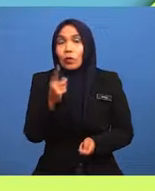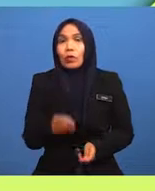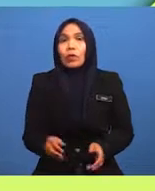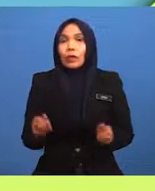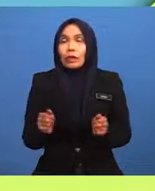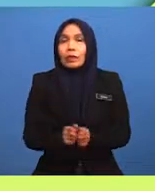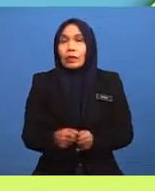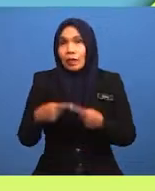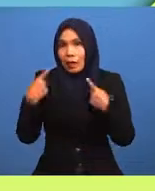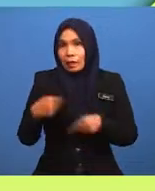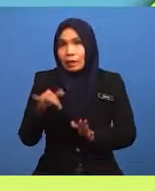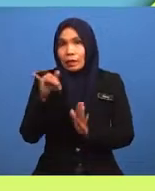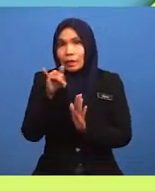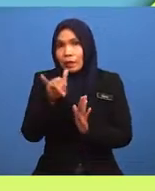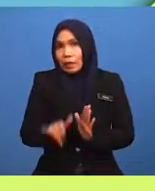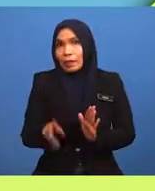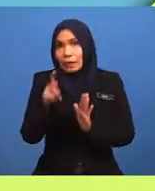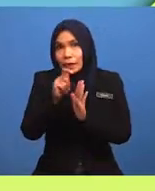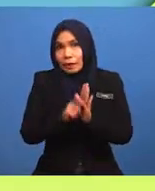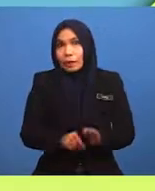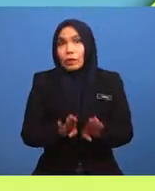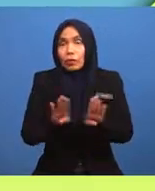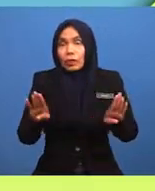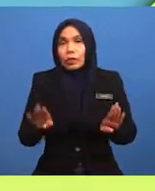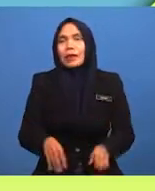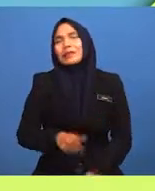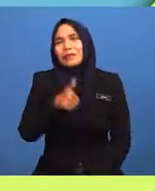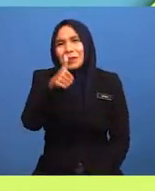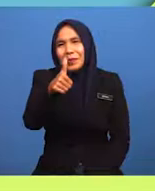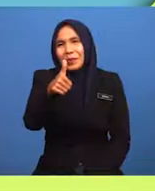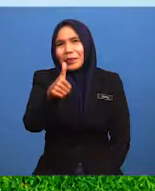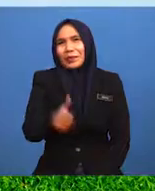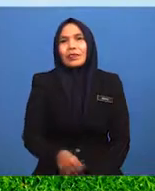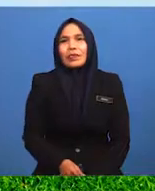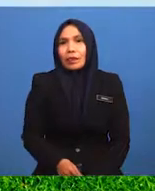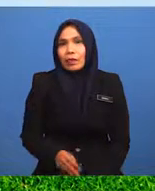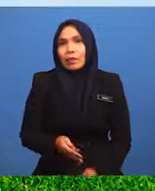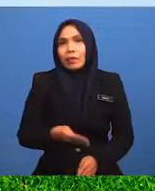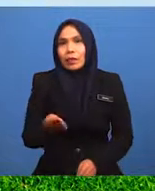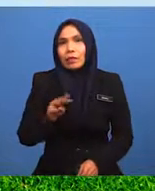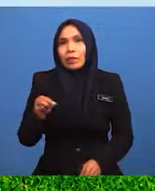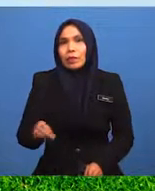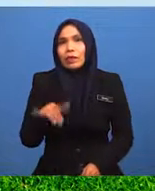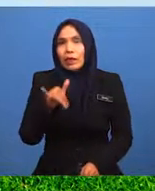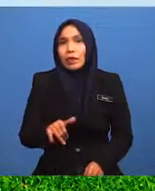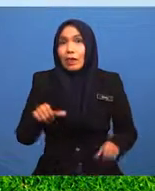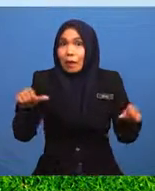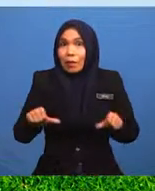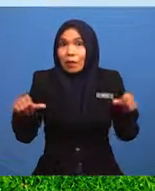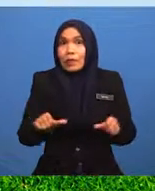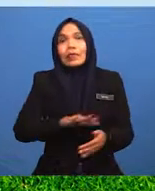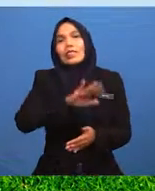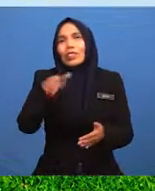kepada murid-murid yang mengamalkan semua amalan ini. Cikgu berharap murid-murid